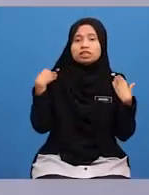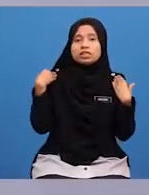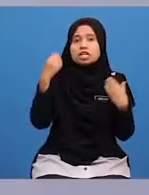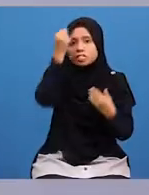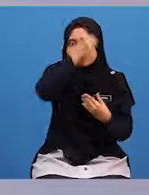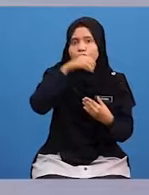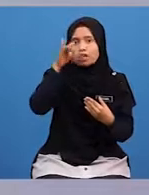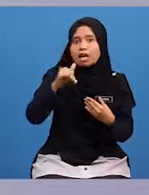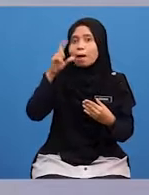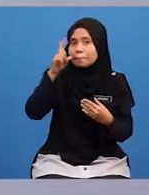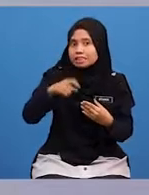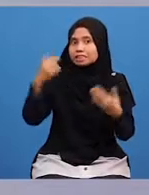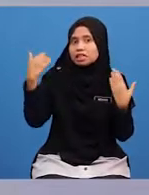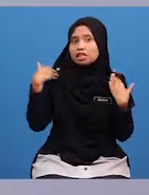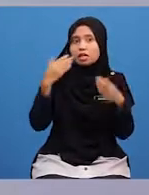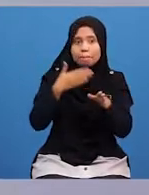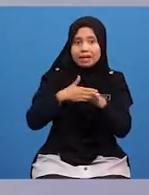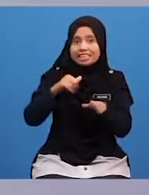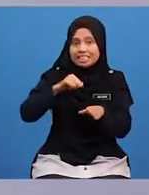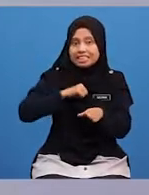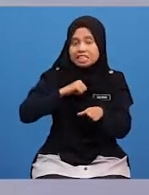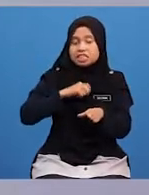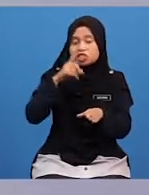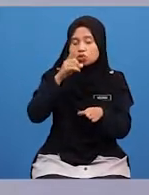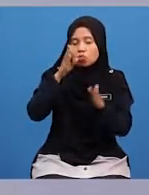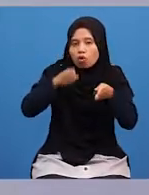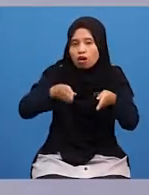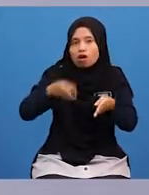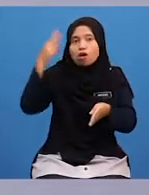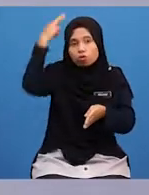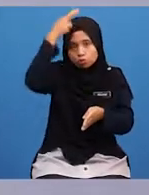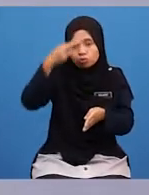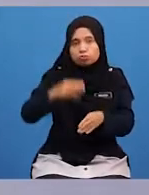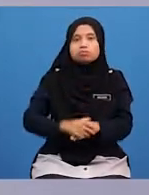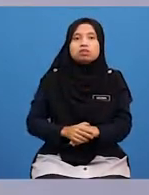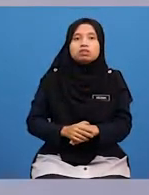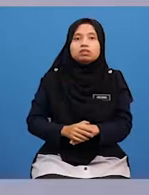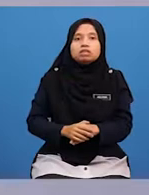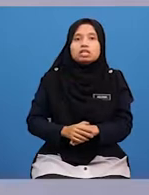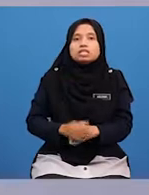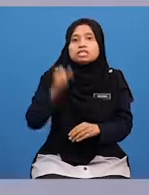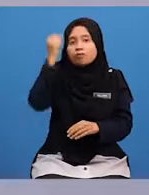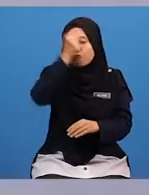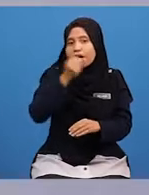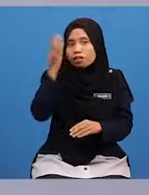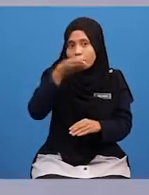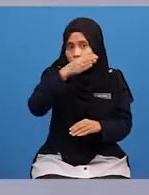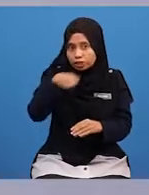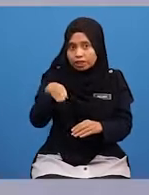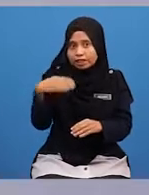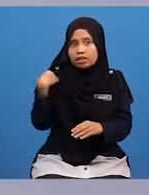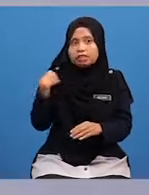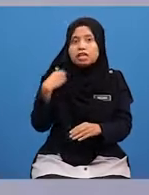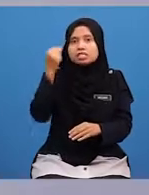sifat yang mesti ada pada diri seorang Rasul. Manakala, sifat mustahil adalah